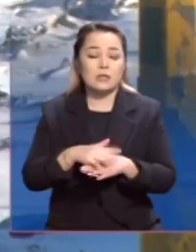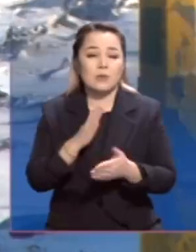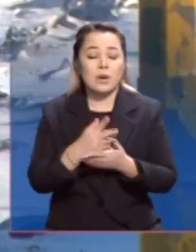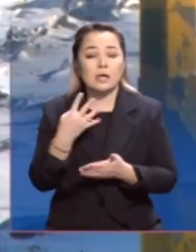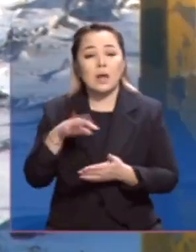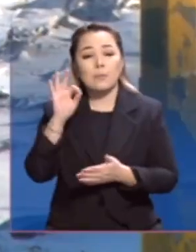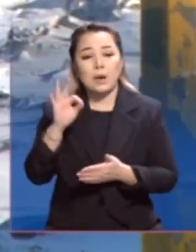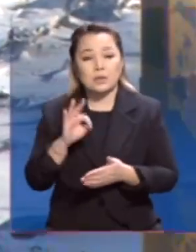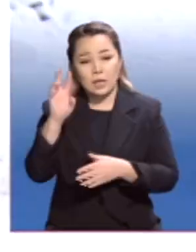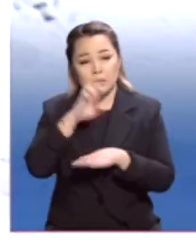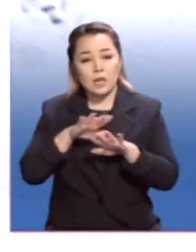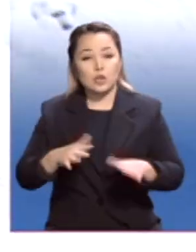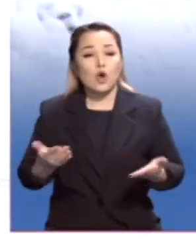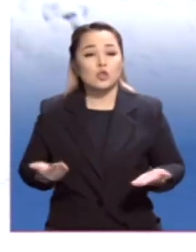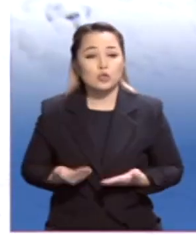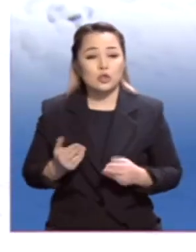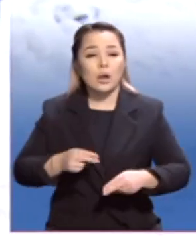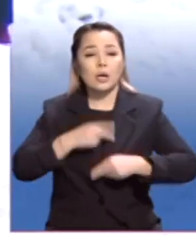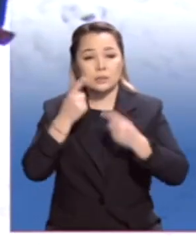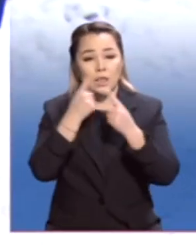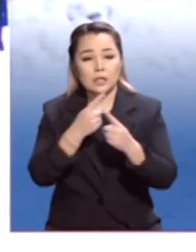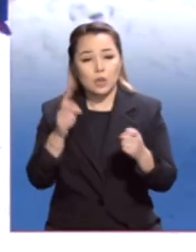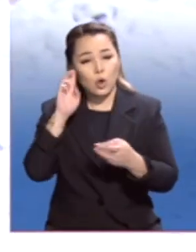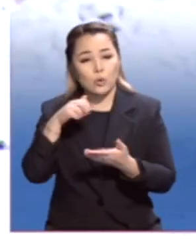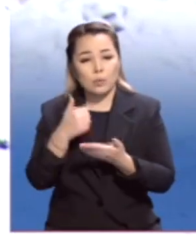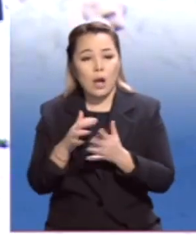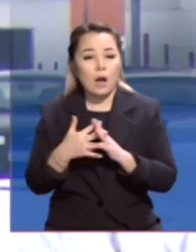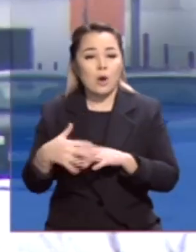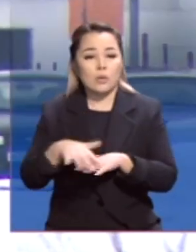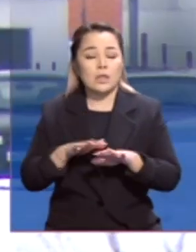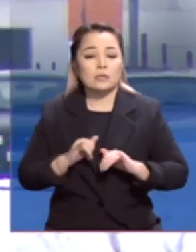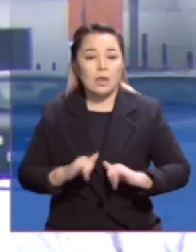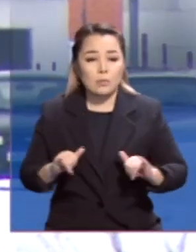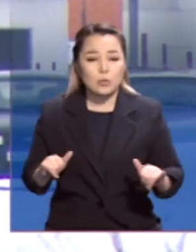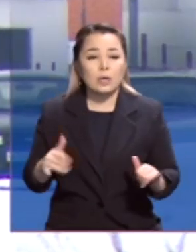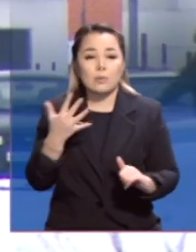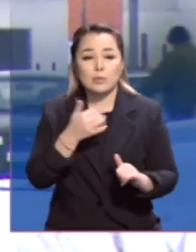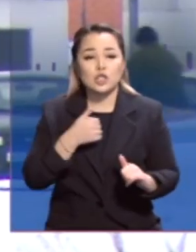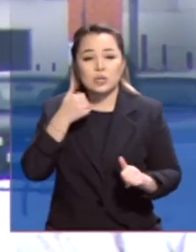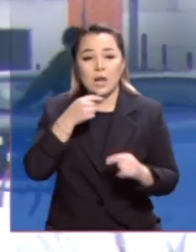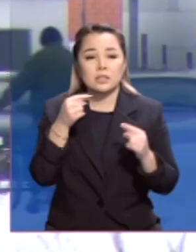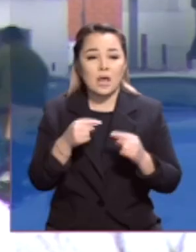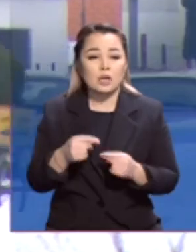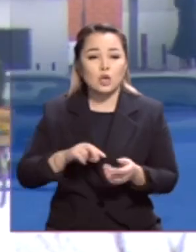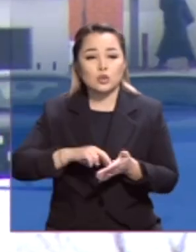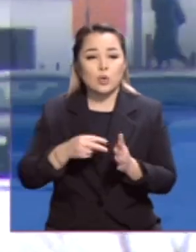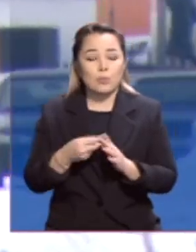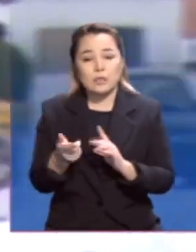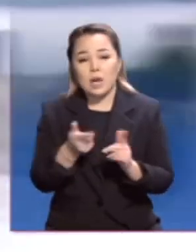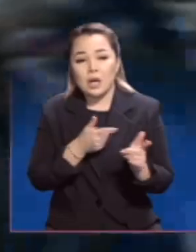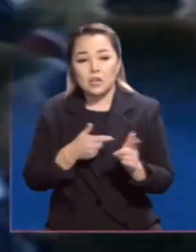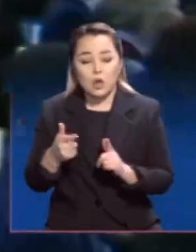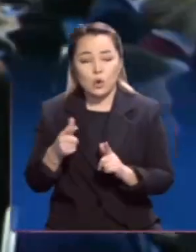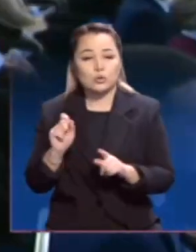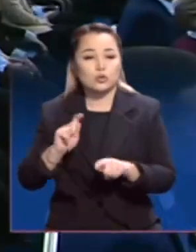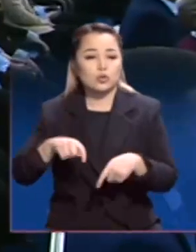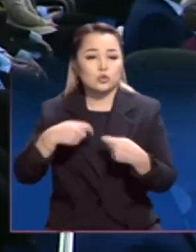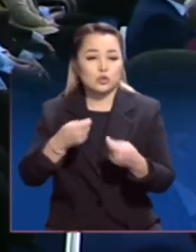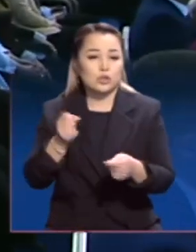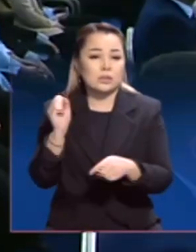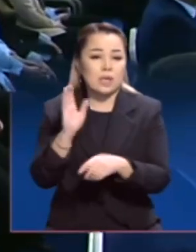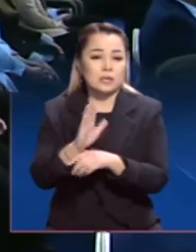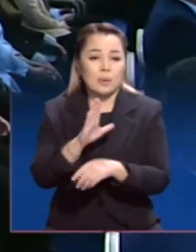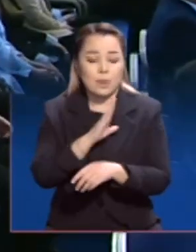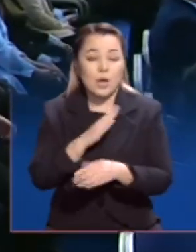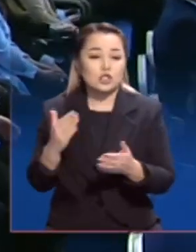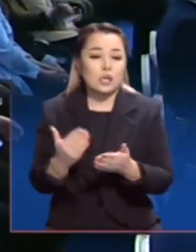40% елді мекенде тұратынын еске салып, үкіметке ауылды дамытудың 5 жылға арналған нақты жоспарын дайындауды жүктеді. Бұл менің